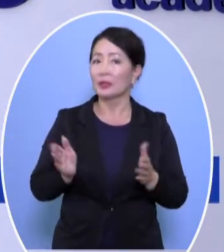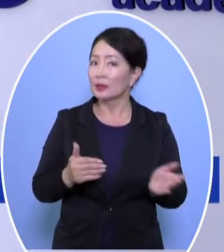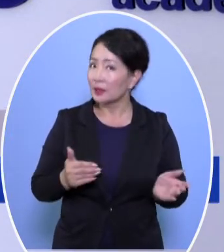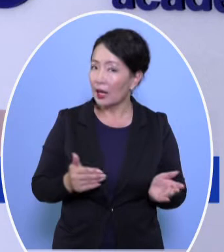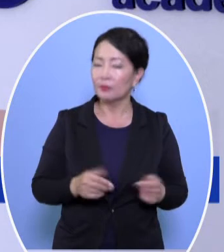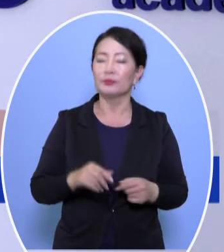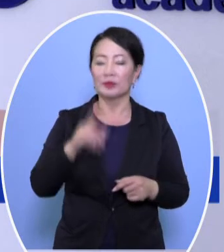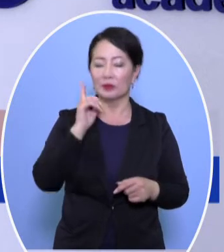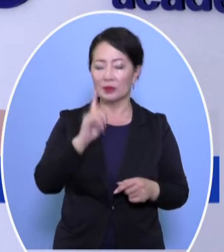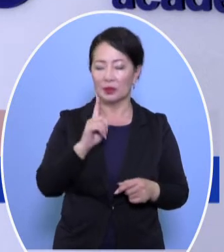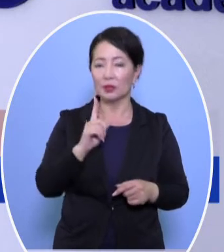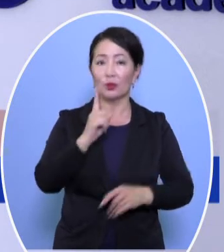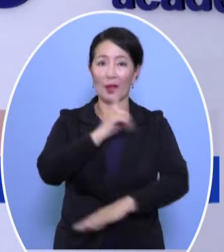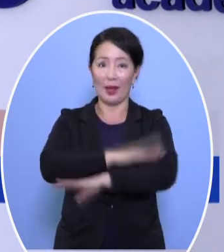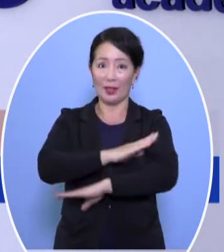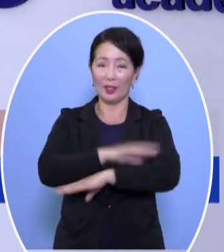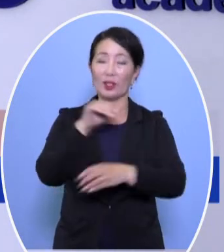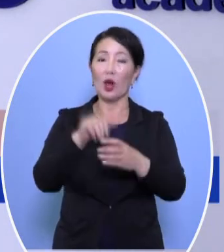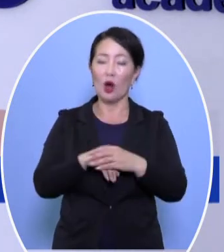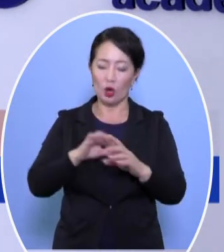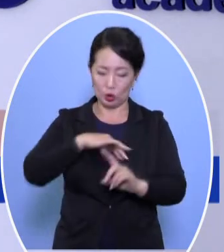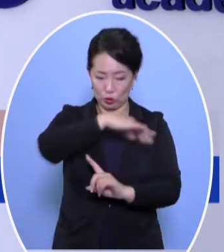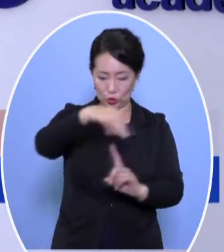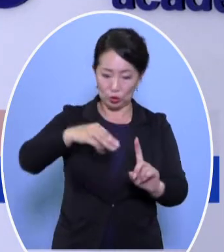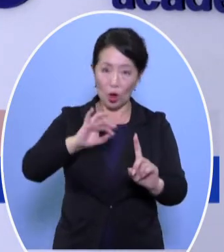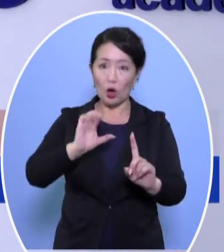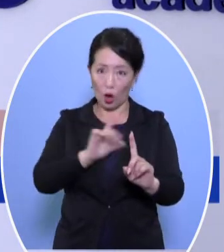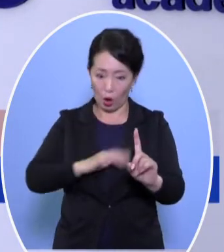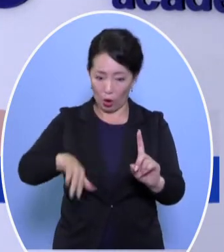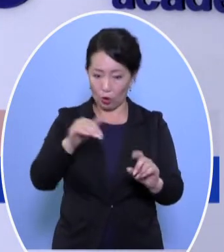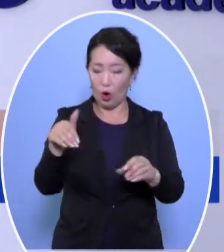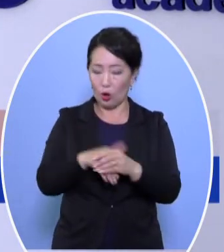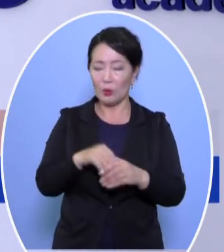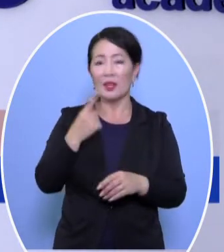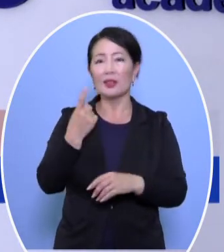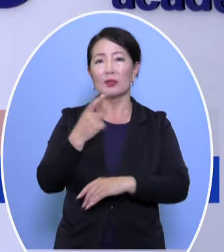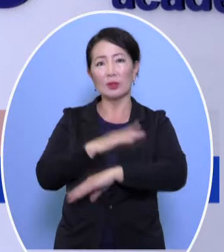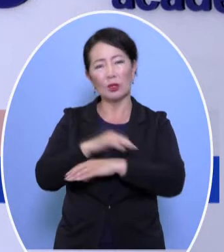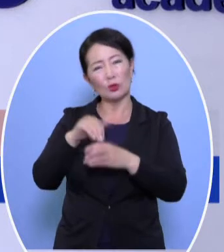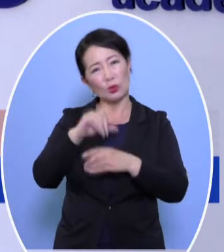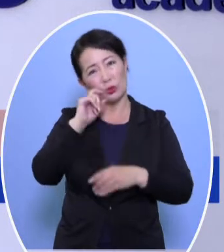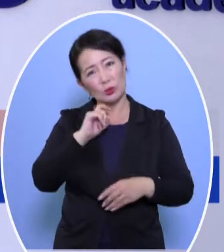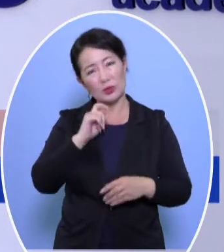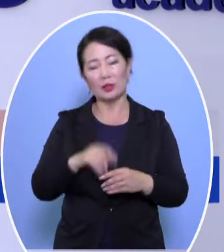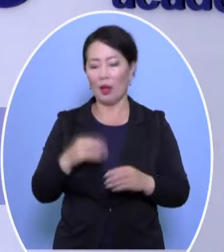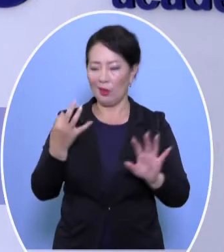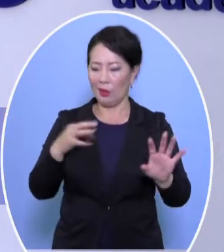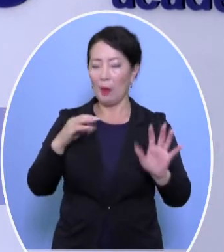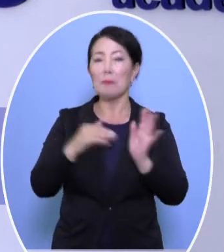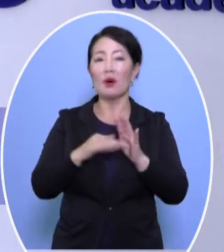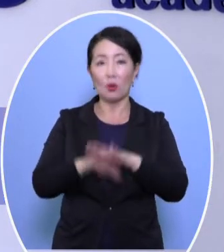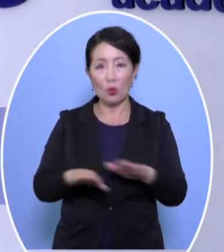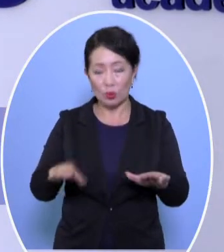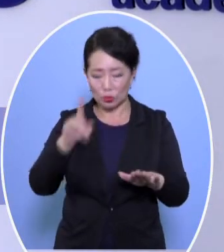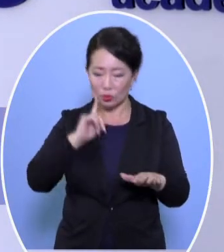За мөн нэгдүгээр одоо ангид орох тий хамгийн сорих тойргийн хүрээнд нэгдүгээр ангид орох хүсэлтэд одоо 80